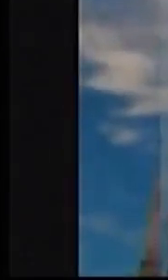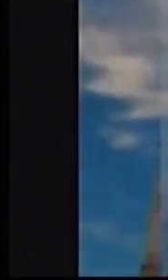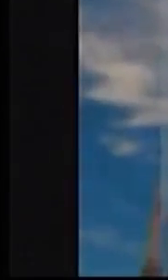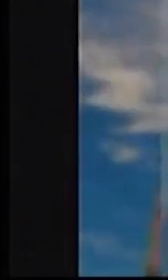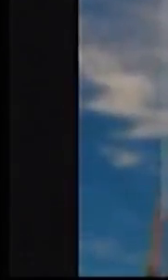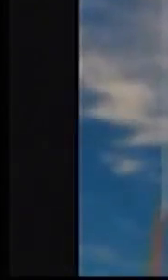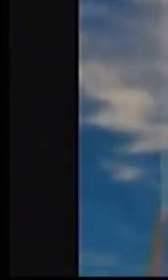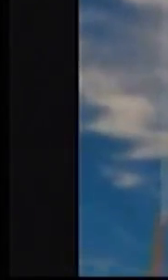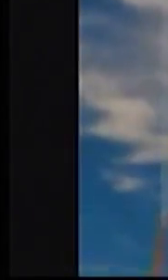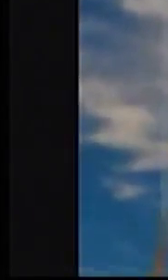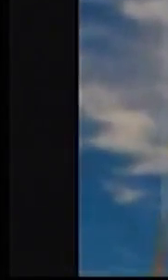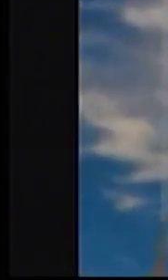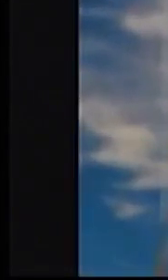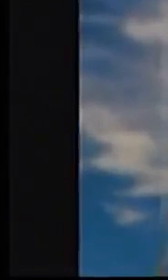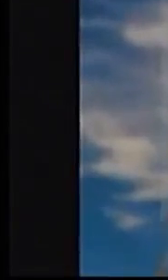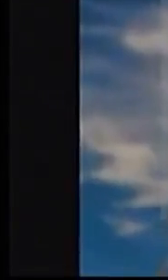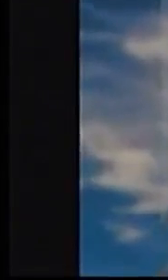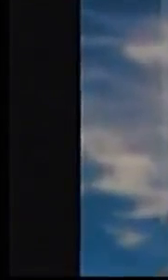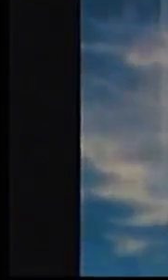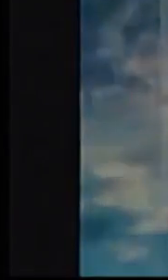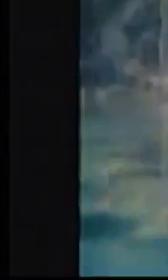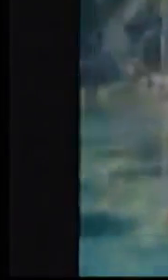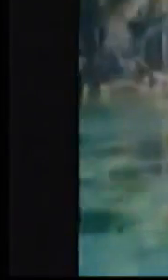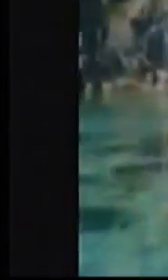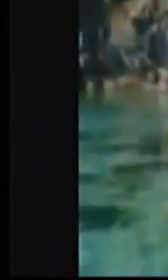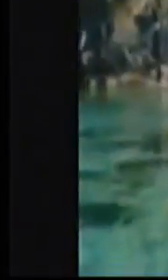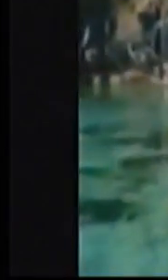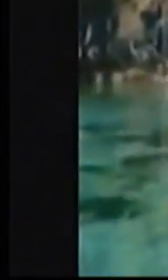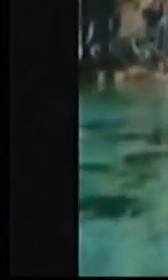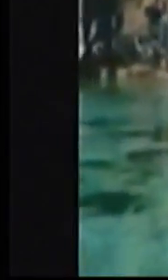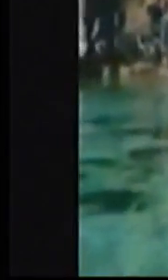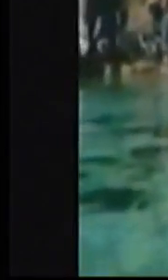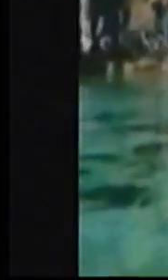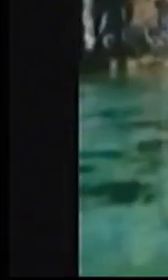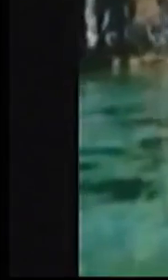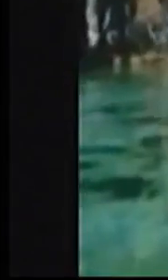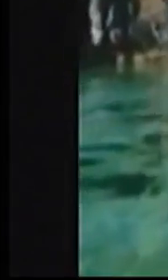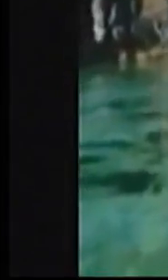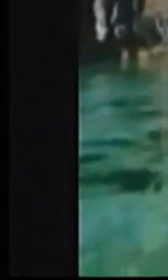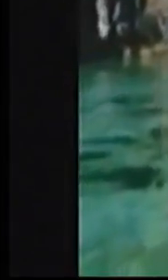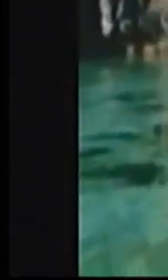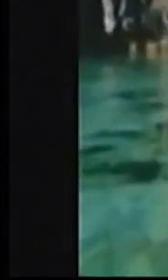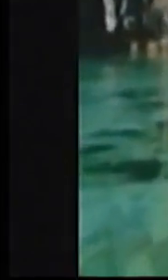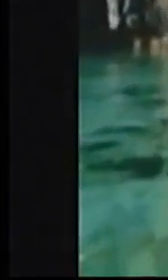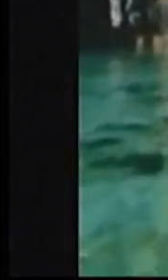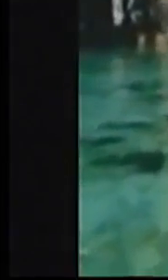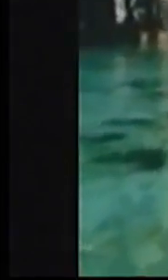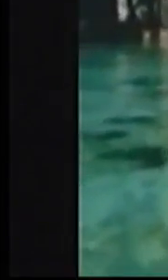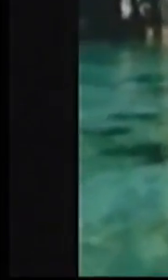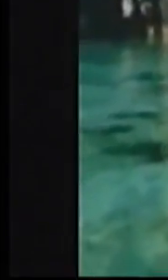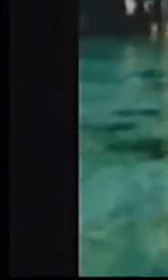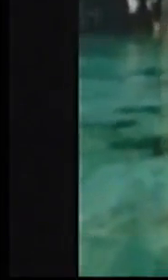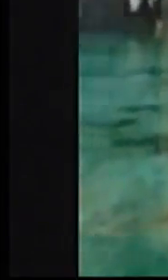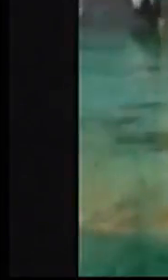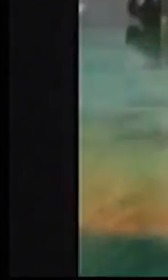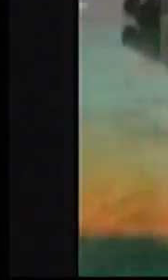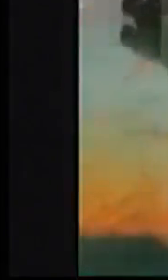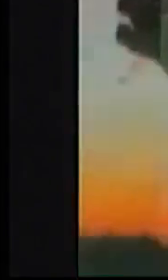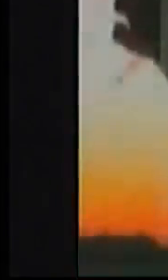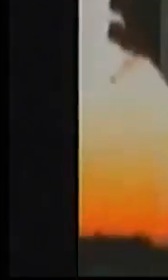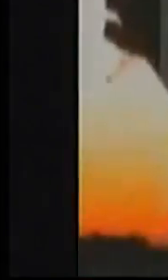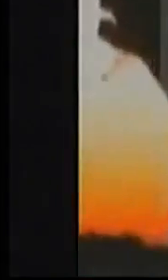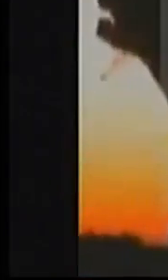sa manlulupig, di ka pasisigil, sa dagat at bundok, sa simoy at sa langit